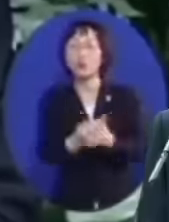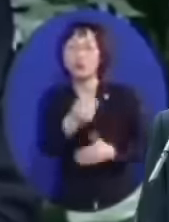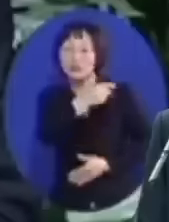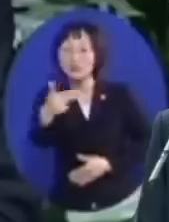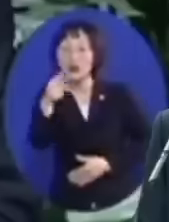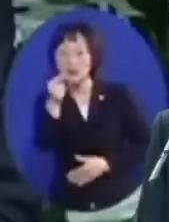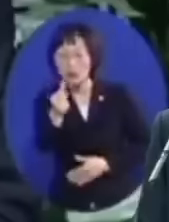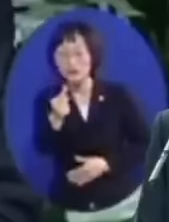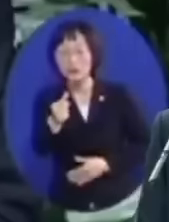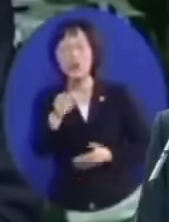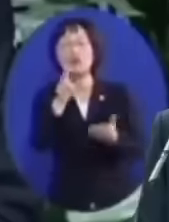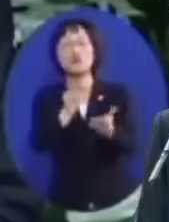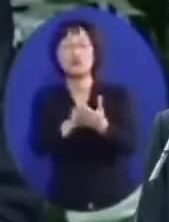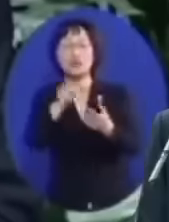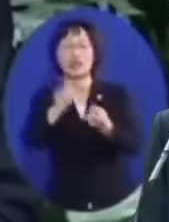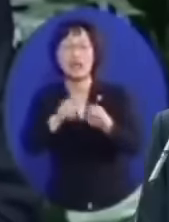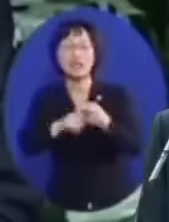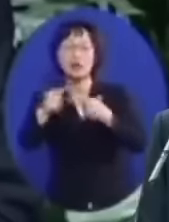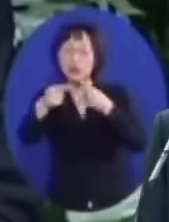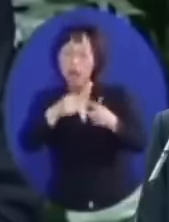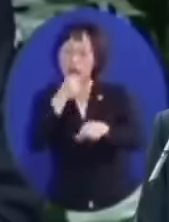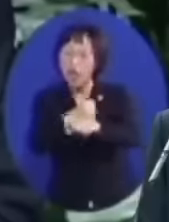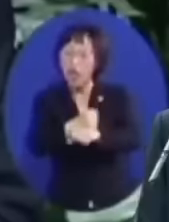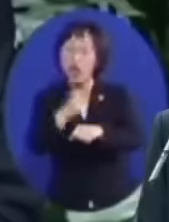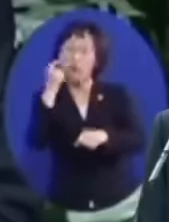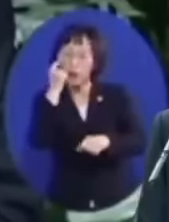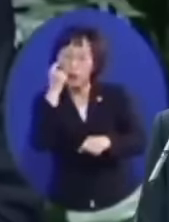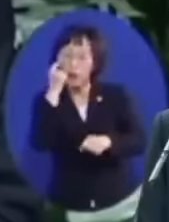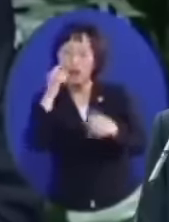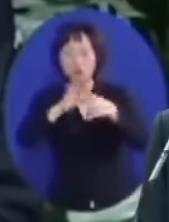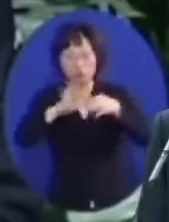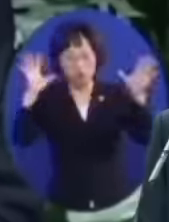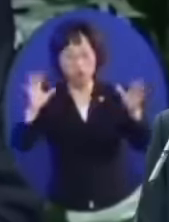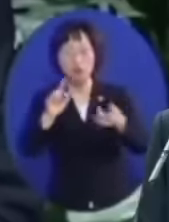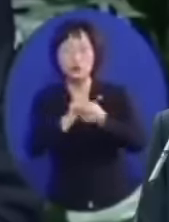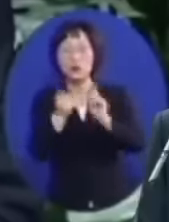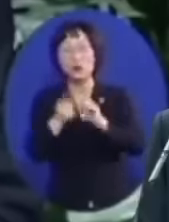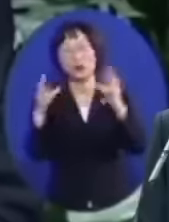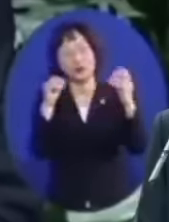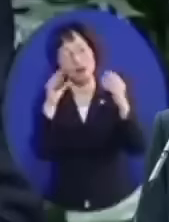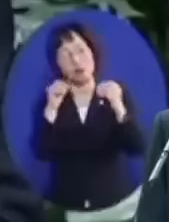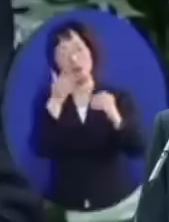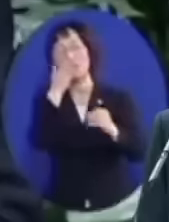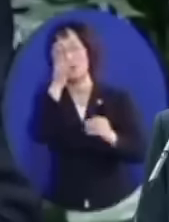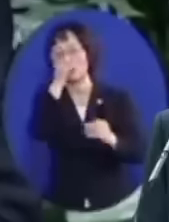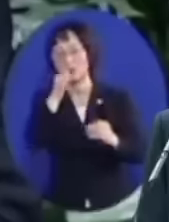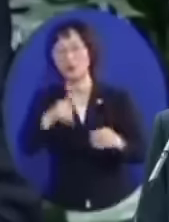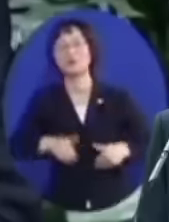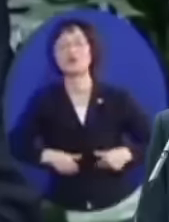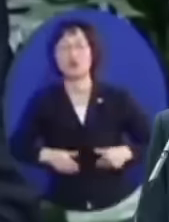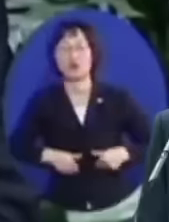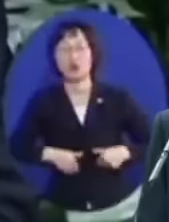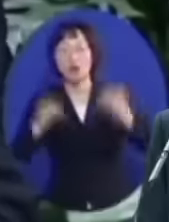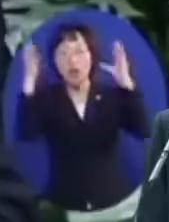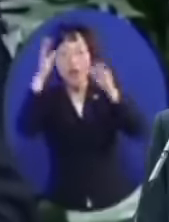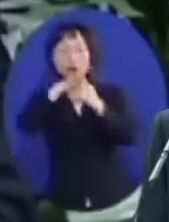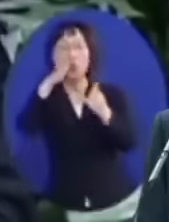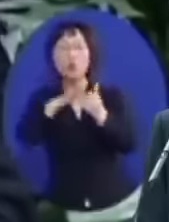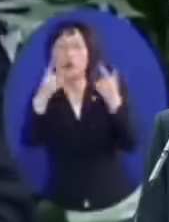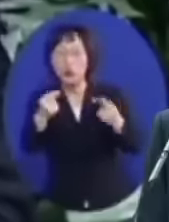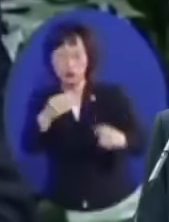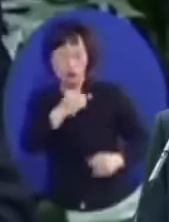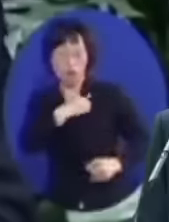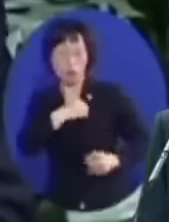문제에 이해를 하든 이해를 못하든 서로 대화를 할 수 있어야 되는 것입니다. 어린아이도 우리의